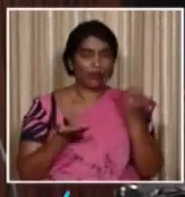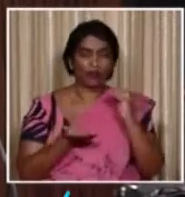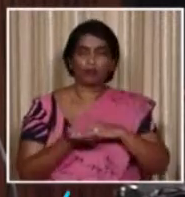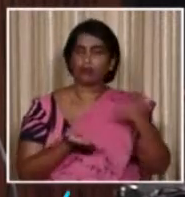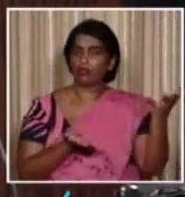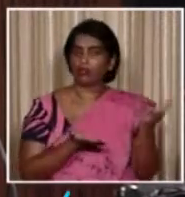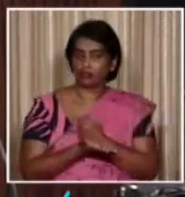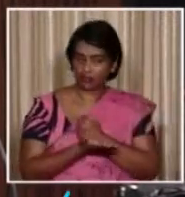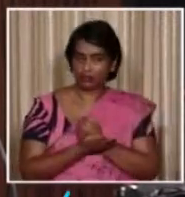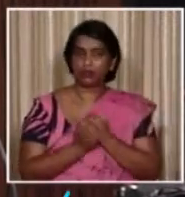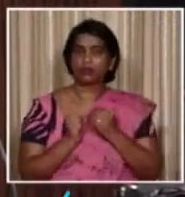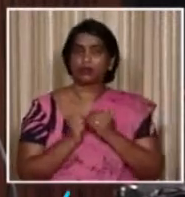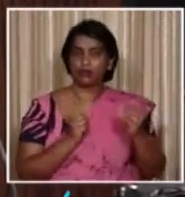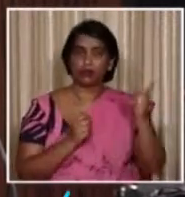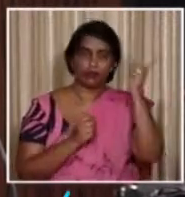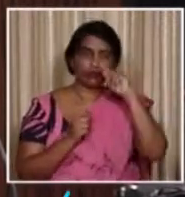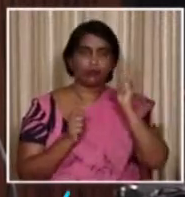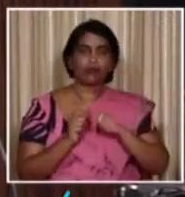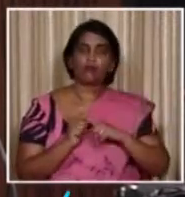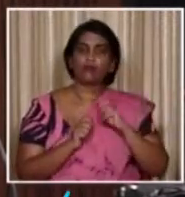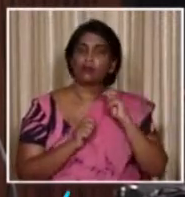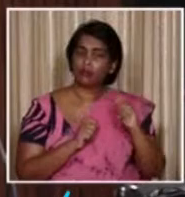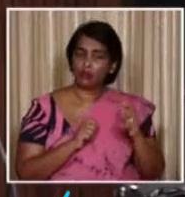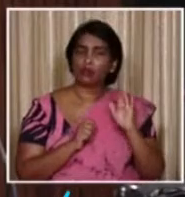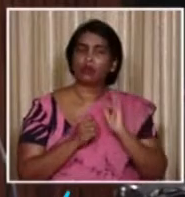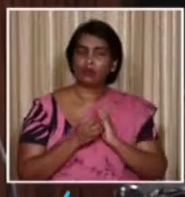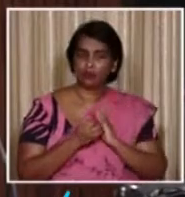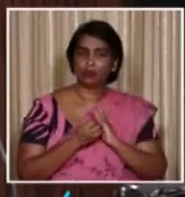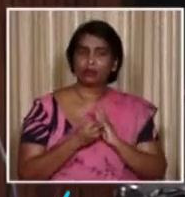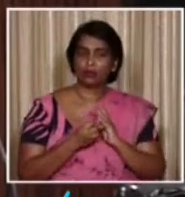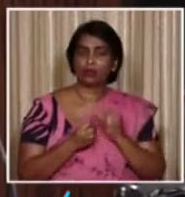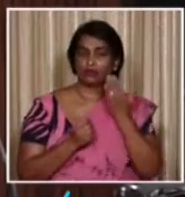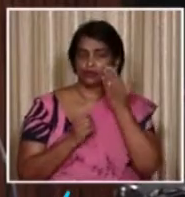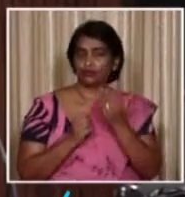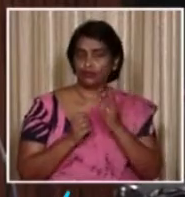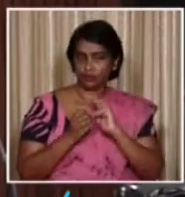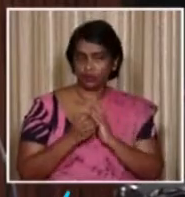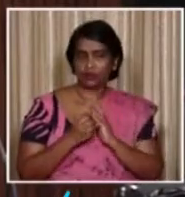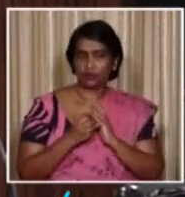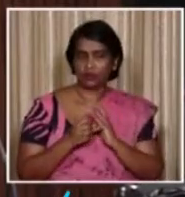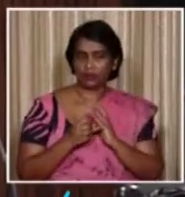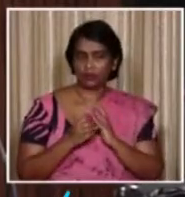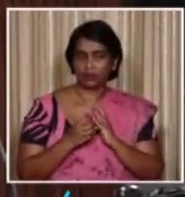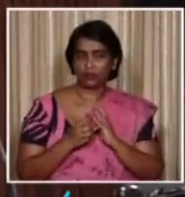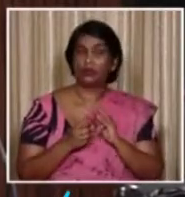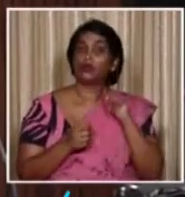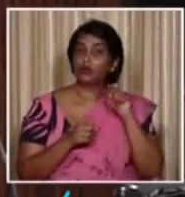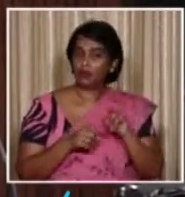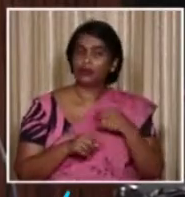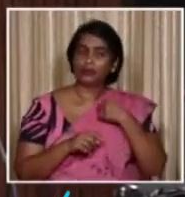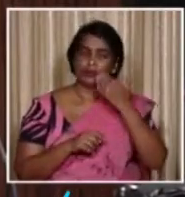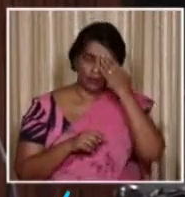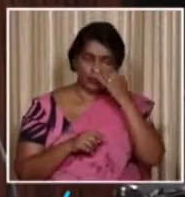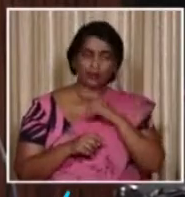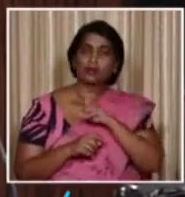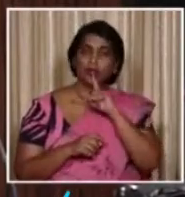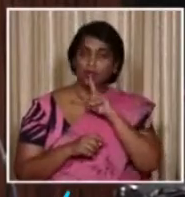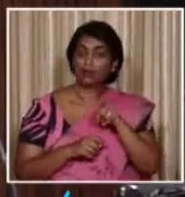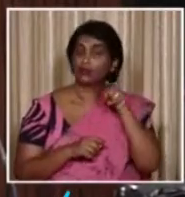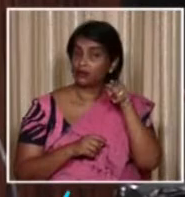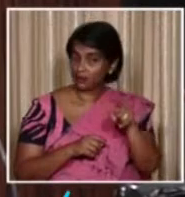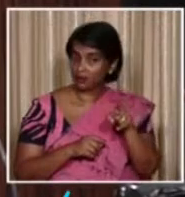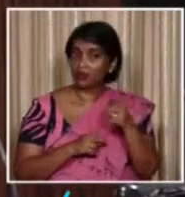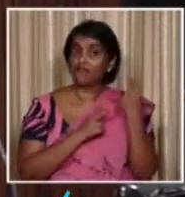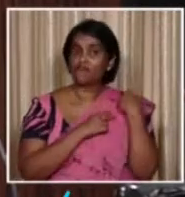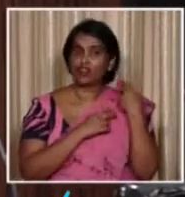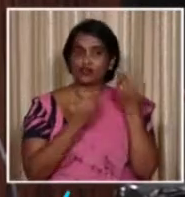කරගැනීමේ කොන්දේසිය මත වැටුප් ගෙවන්න ඕන තරම් ආධාරක තියෙනවා ගරු මූලාසනාරට මන්ත්‍රීතුමනි අපි කරුණා කරලා ඉල්ලා සිටිනවා ඔබතුමා අතේ